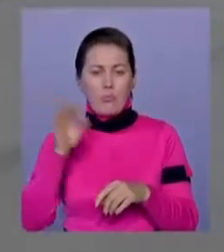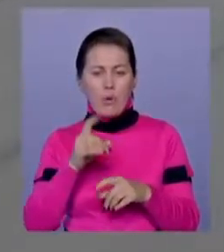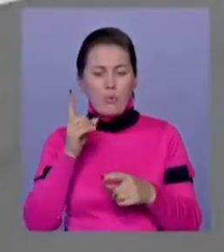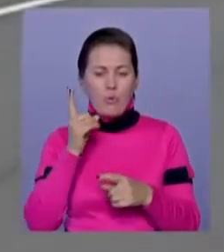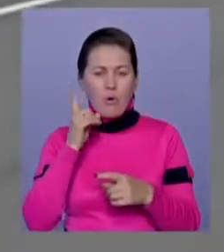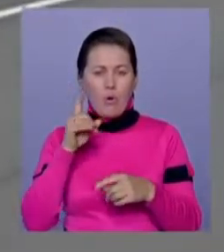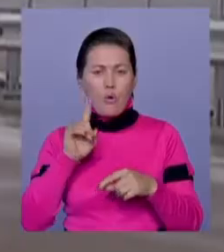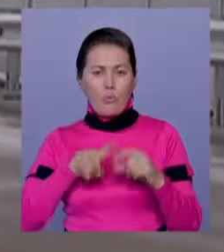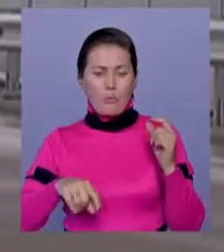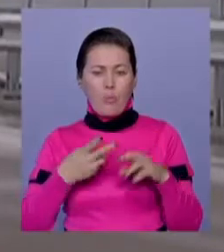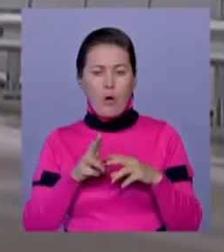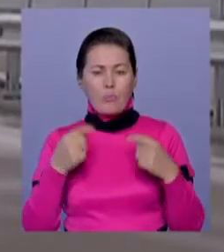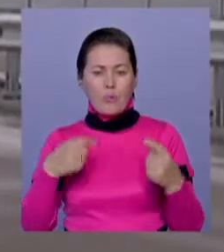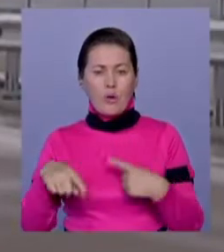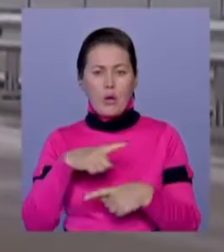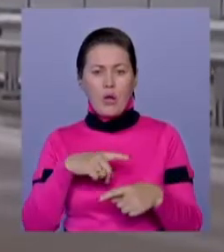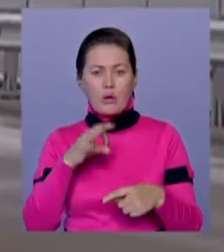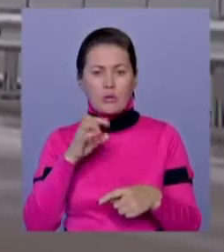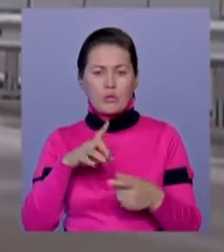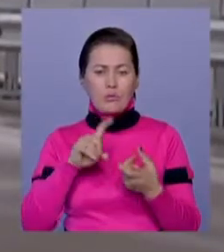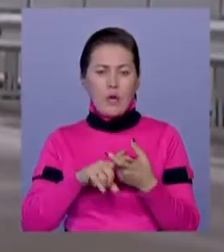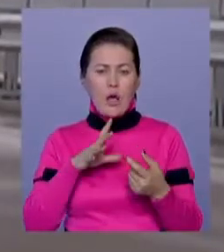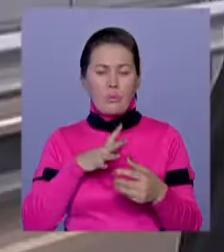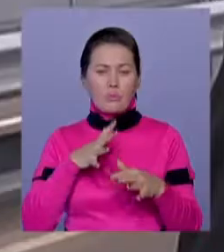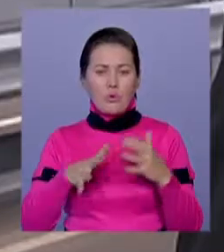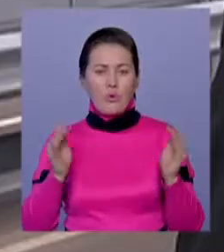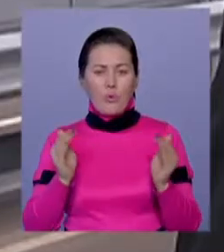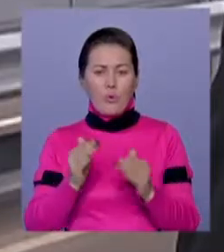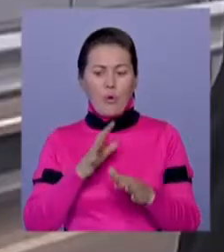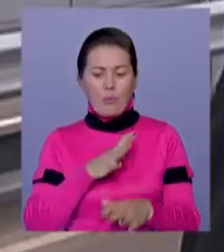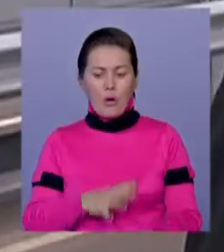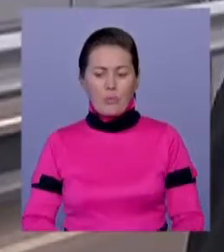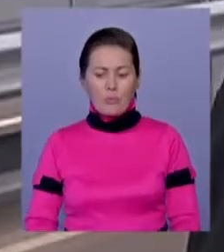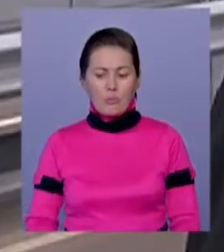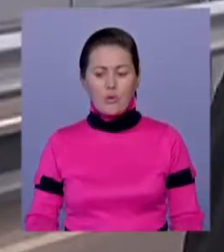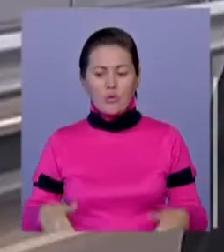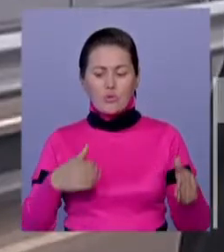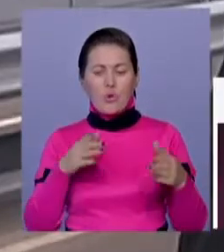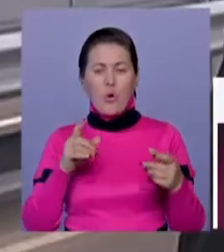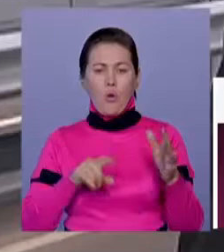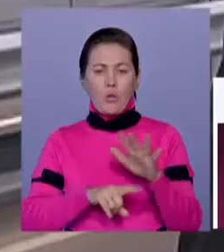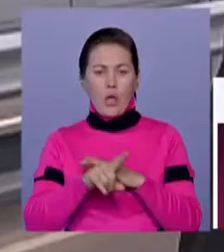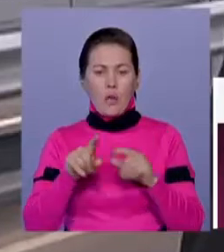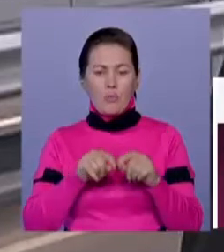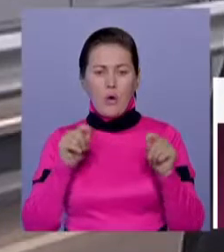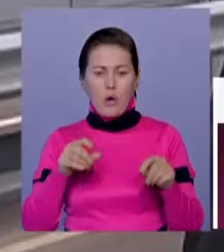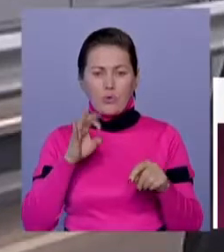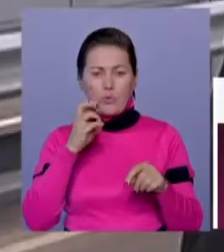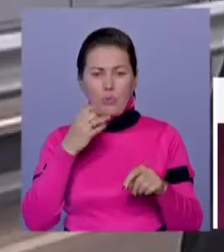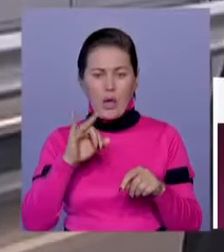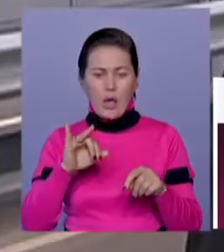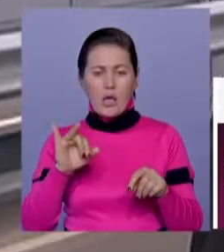артып, бизнестің логистикалық шығыны төмендеуде. Осы жолдың іске қосылуымен Сүйінбай даңғылы